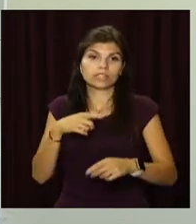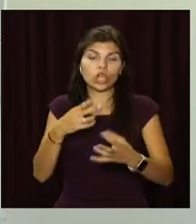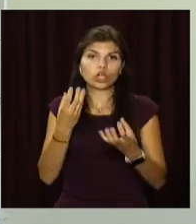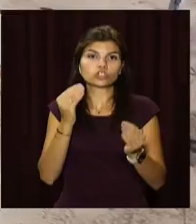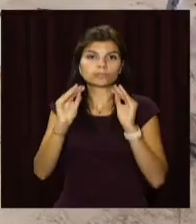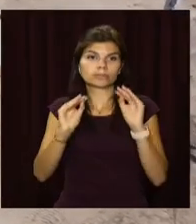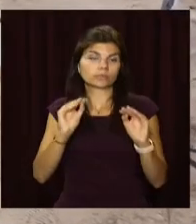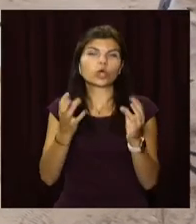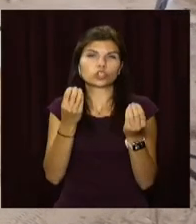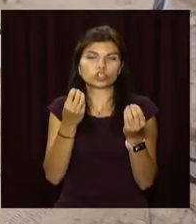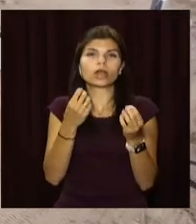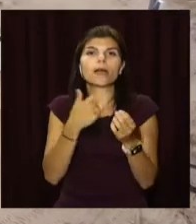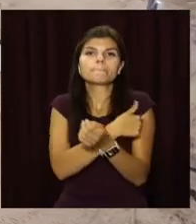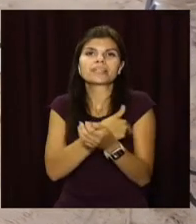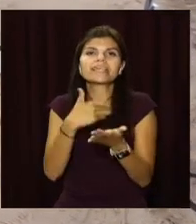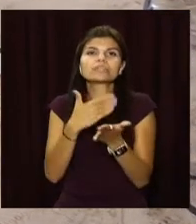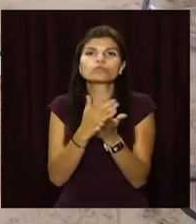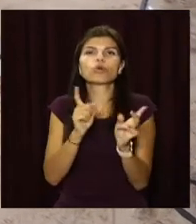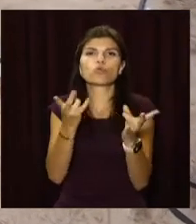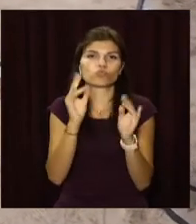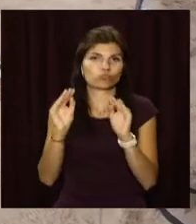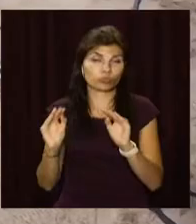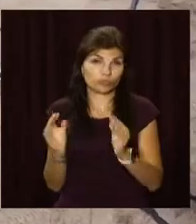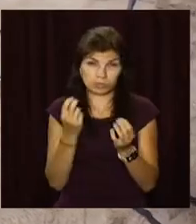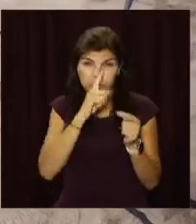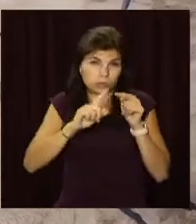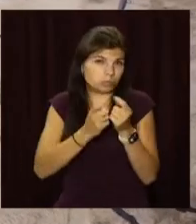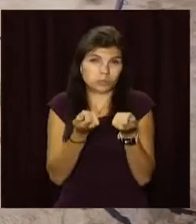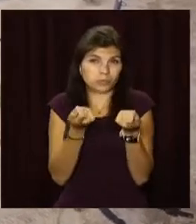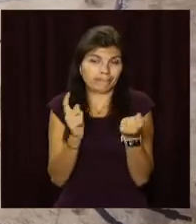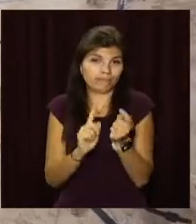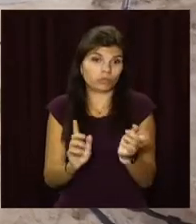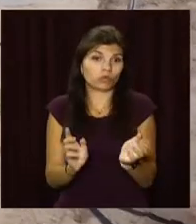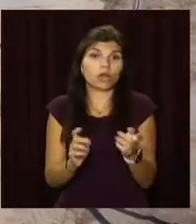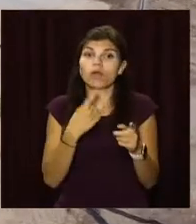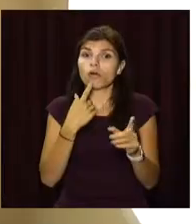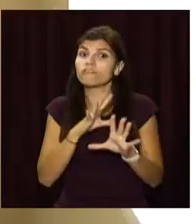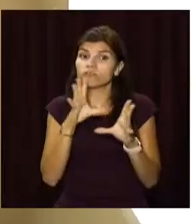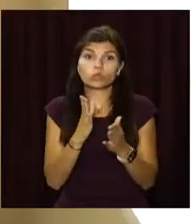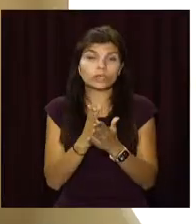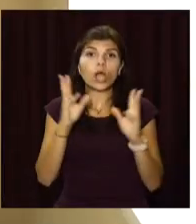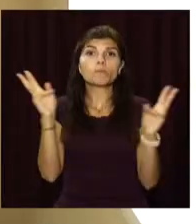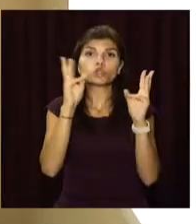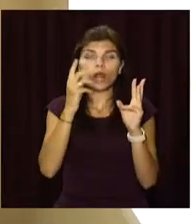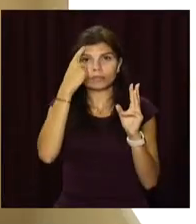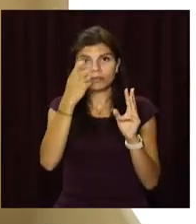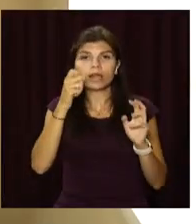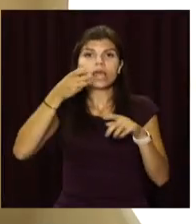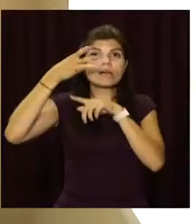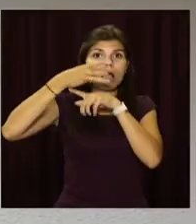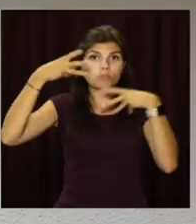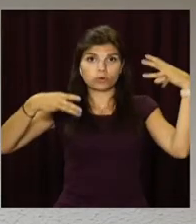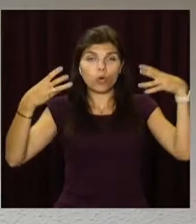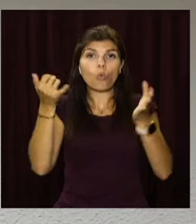обладнання всередині та благоустроїти територію навколо нового медзакладу. Все є, і пожарна сигналізація, і